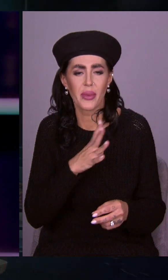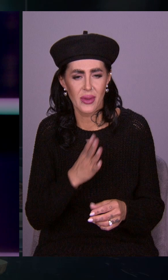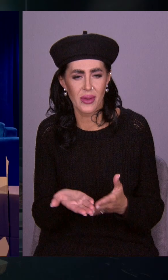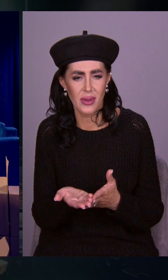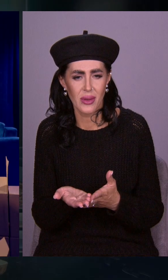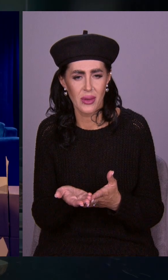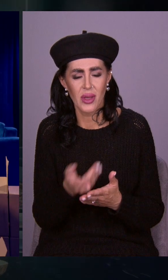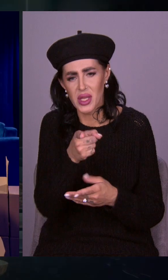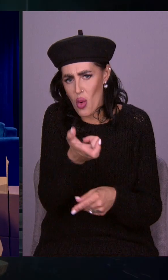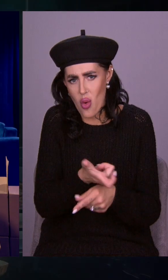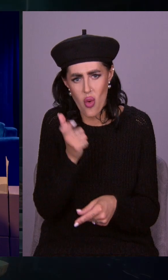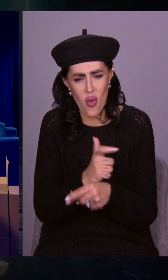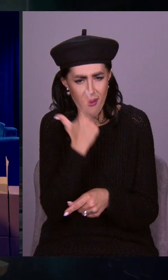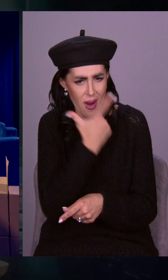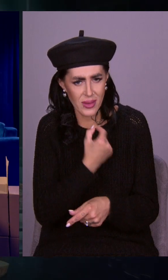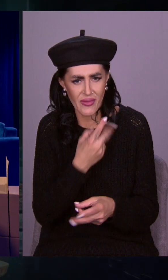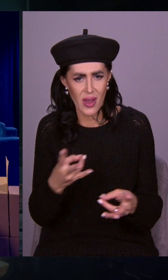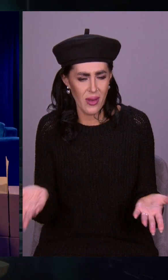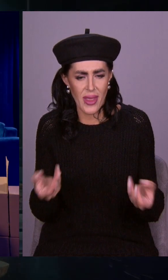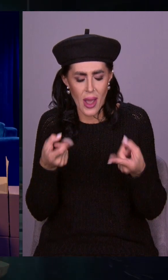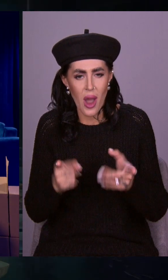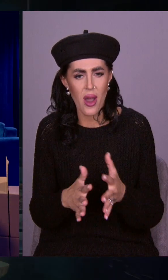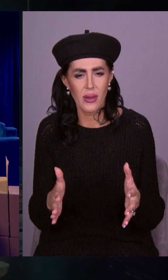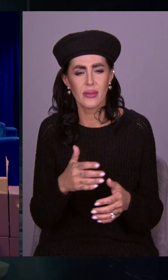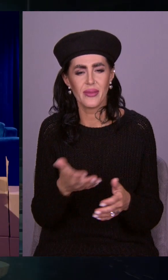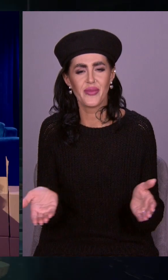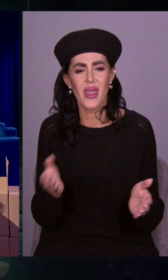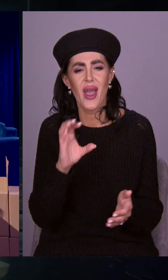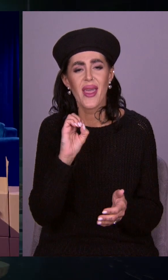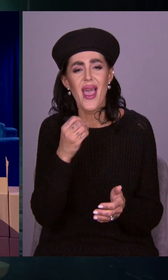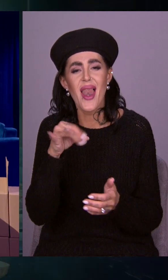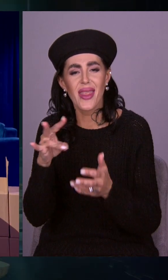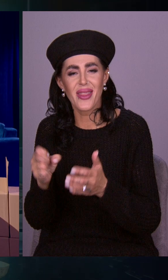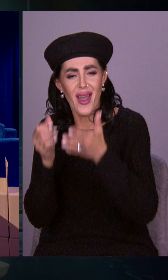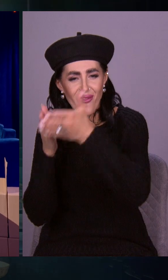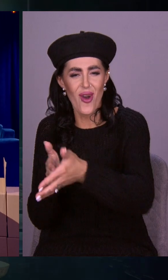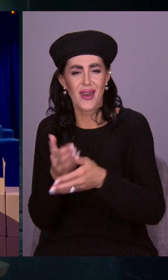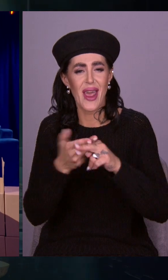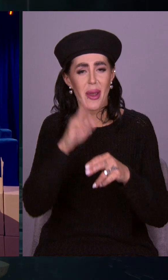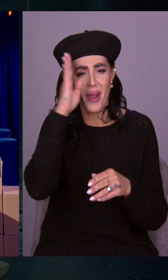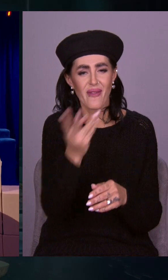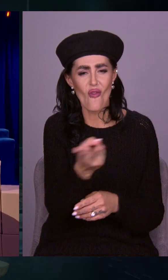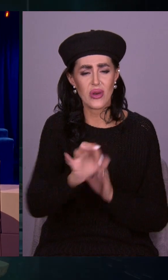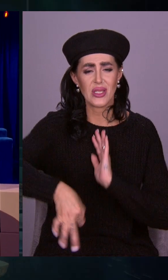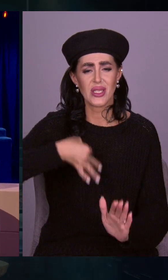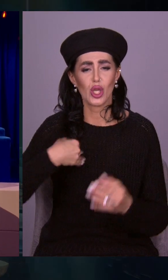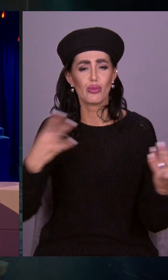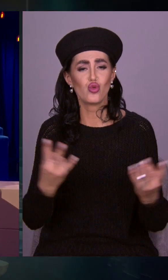ти нереальний. Ну, я тобі так скажу, звісно, накрутив. Олена Кравець і Юра Карагодін накрутили. Маша, привіт!